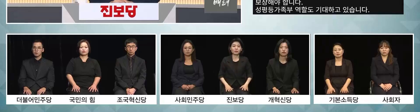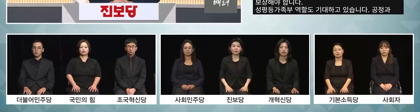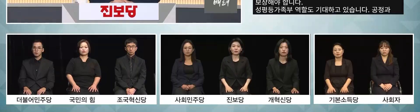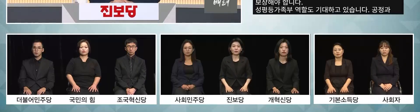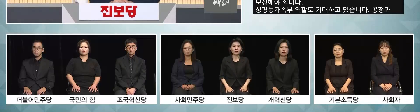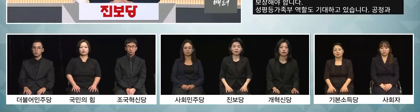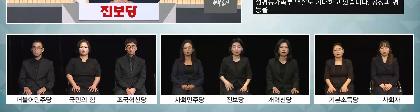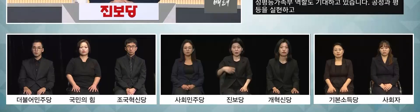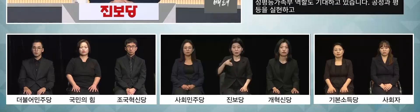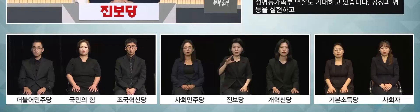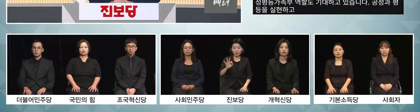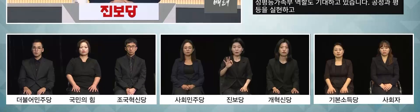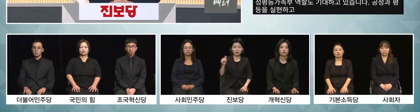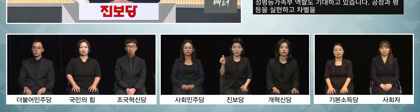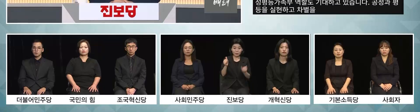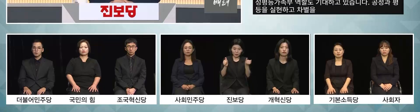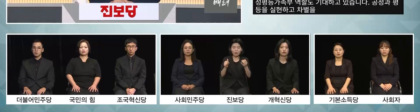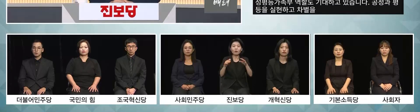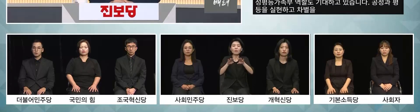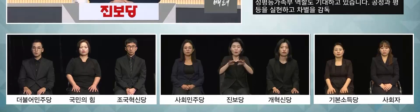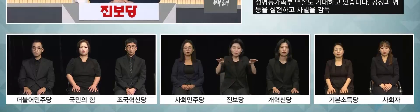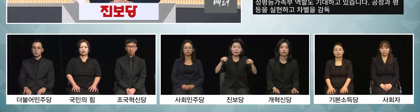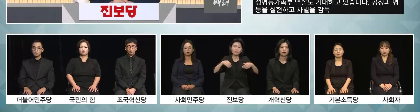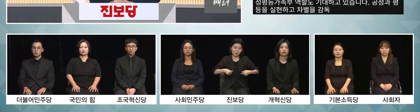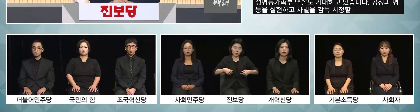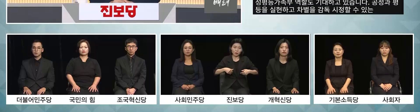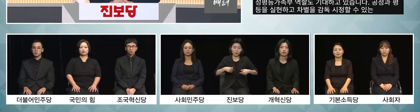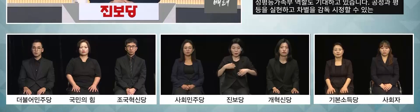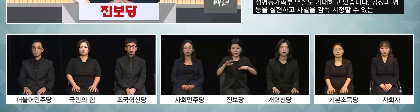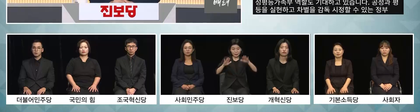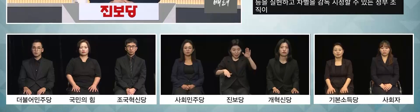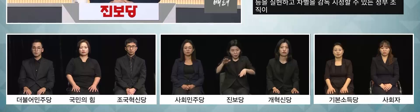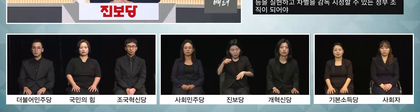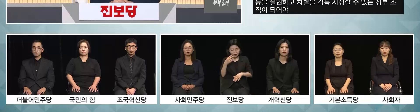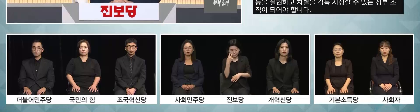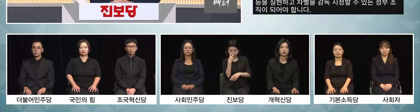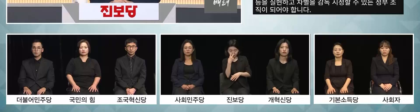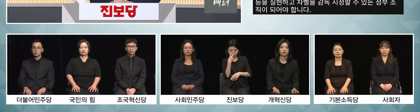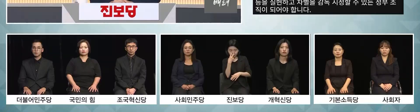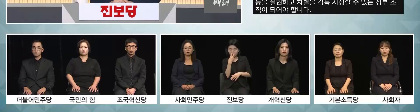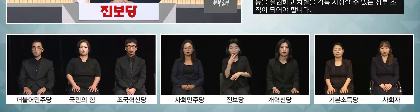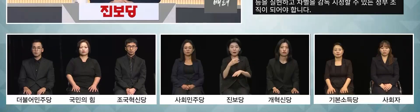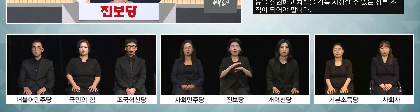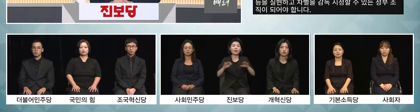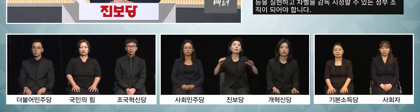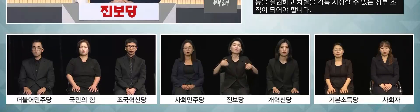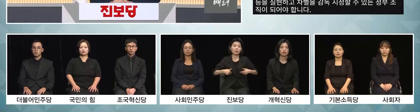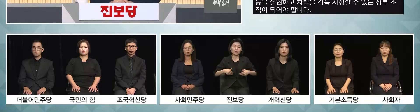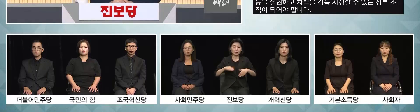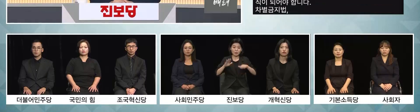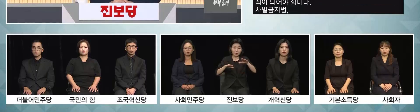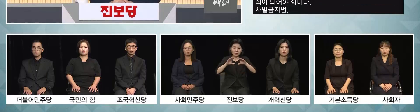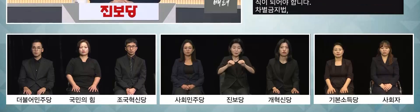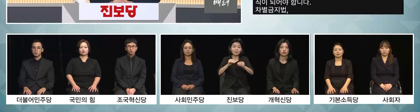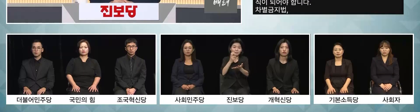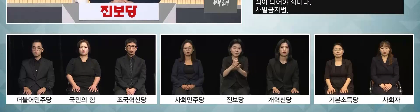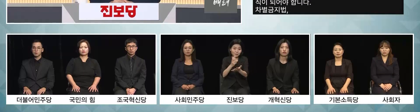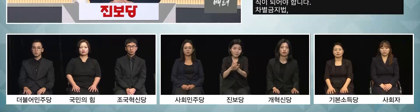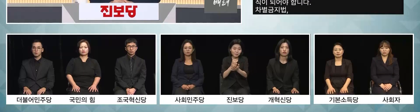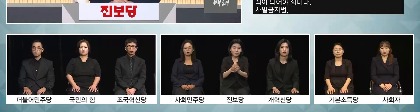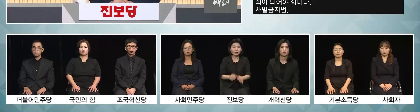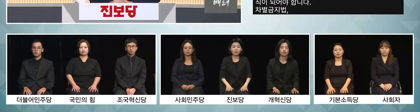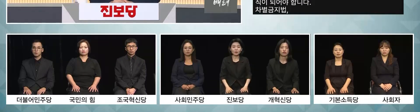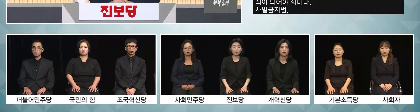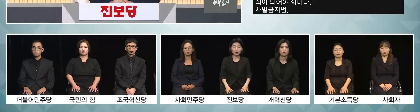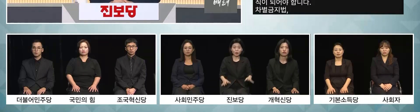실현하고 차별을 감독, 시정할 수 있는 정부 조직이 되어야 합니다. 차별금지법, 비동의 강간죄에 대한 역할도